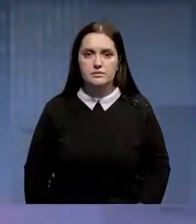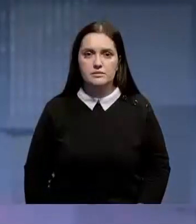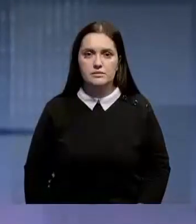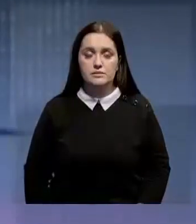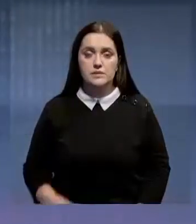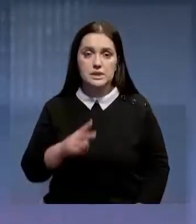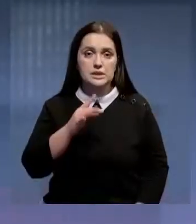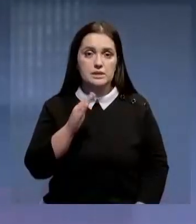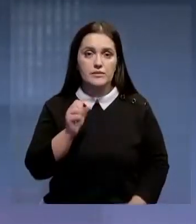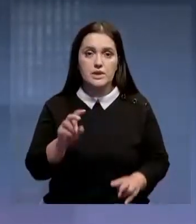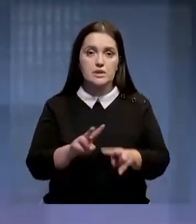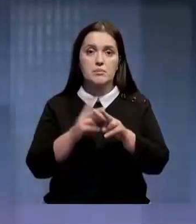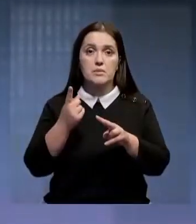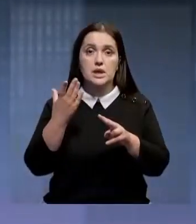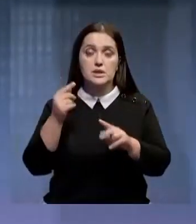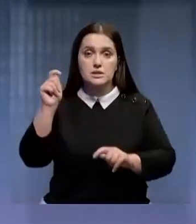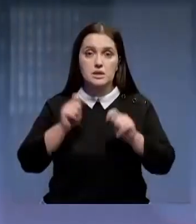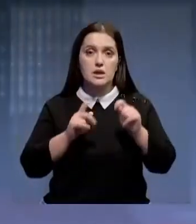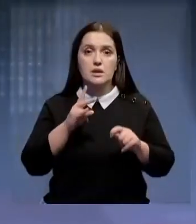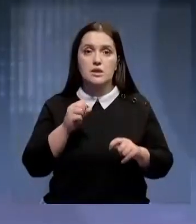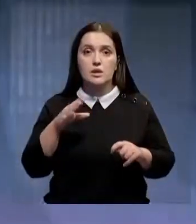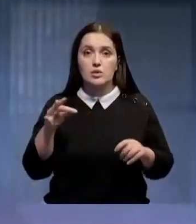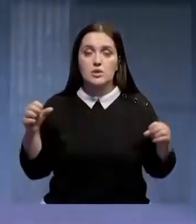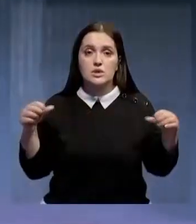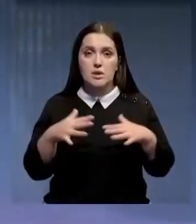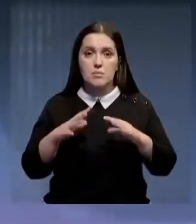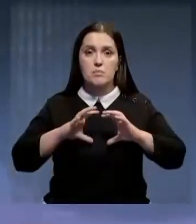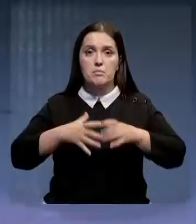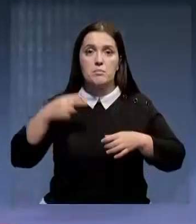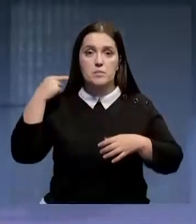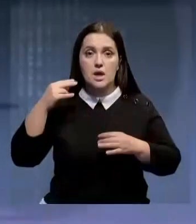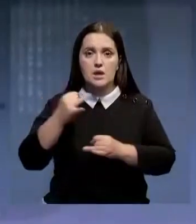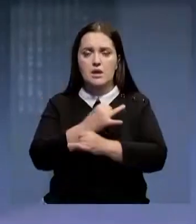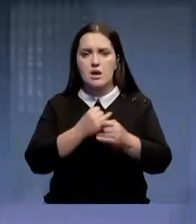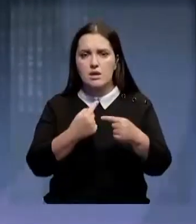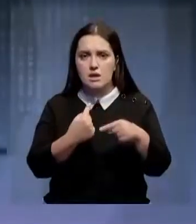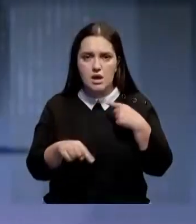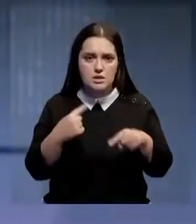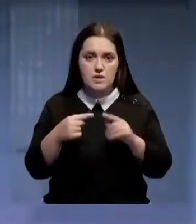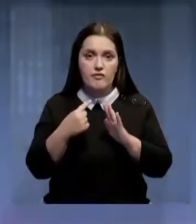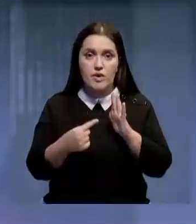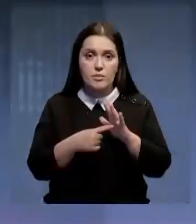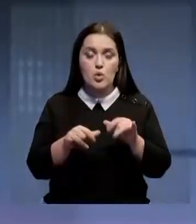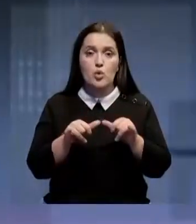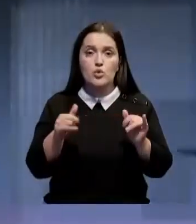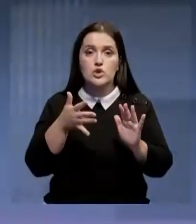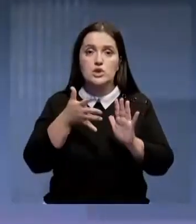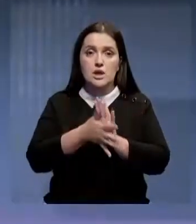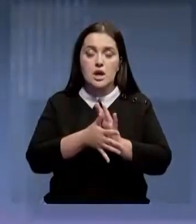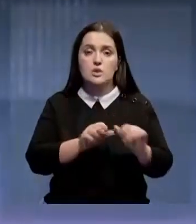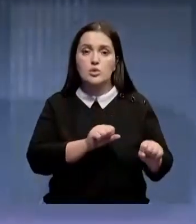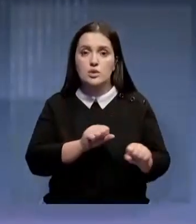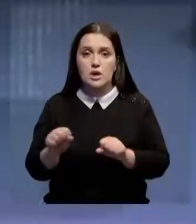В литовской столице сегодня проходит первый день саммита НАТО. Там собрались мировые лидеры, обсуждают самые разные вопросы, в том числе